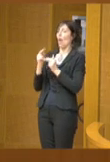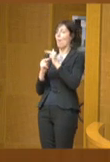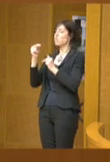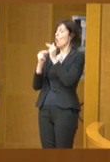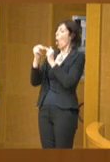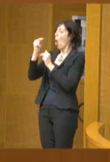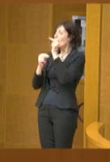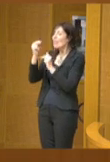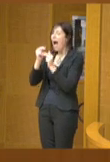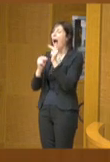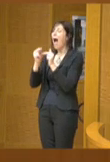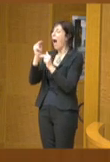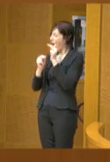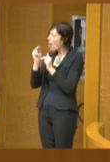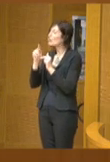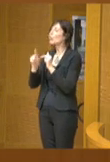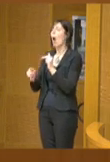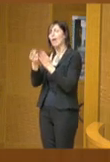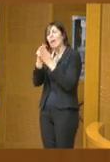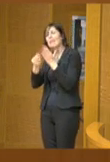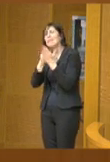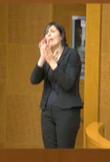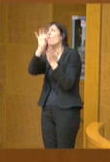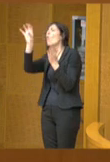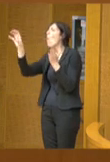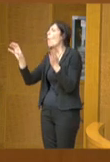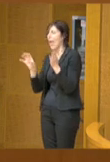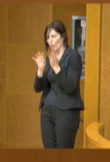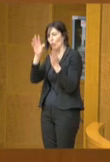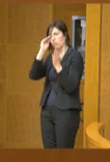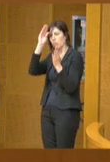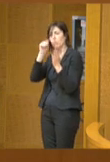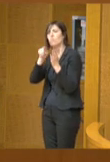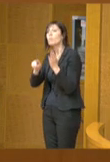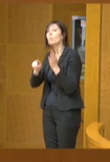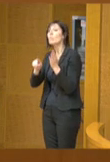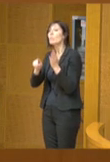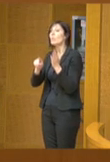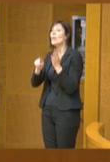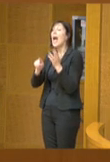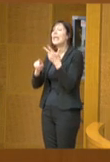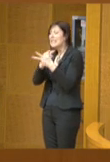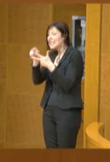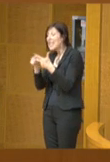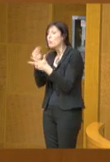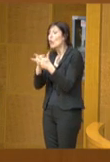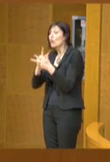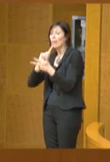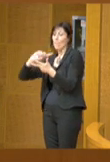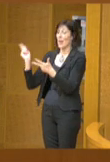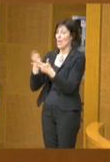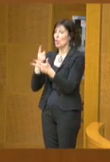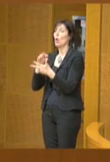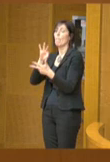e di illustrazione e il disegno per il fumetto. I migliori tre progetti saranno premiati nel